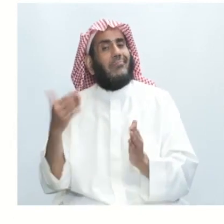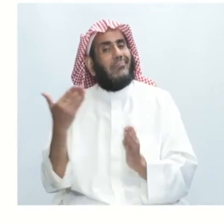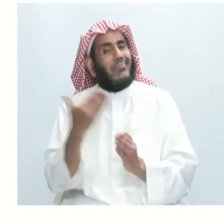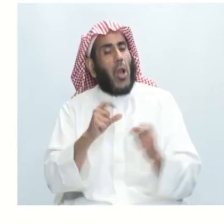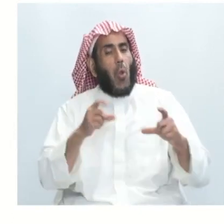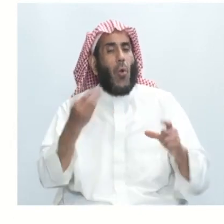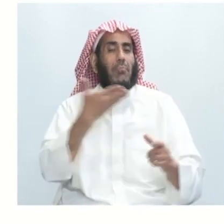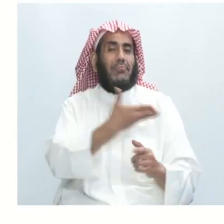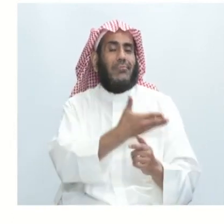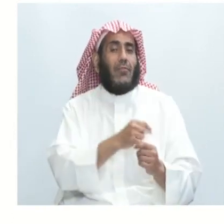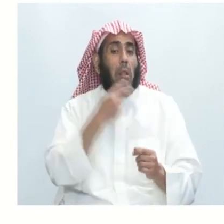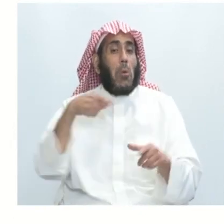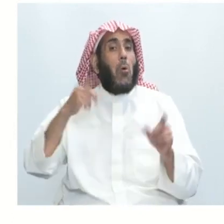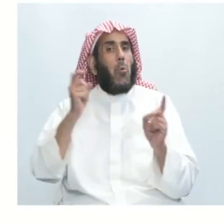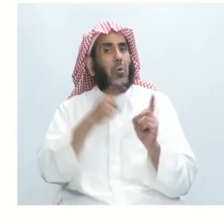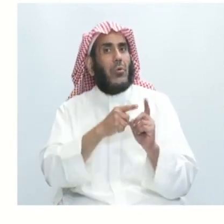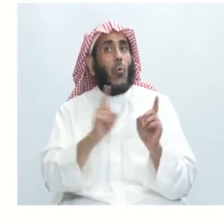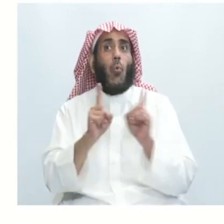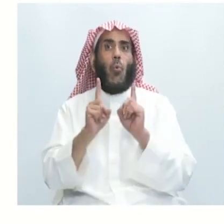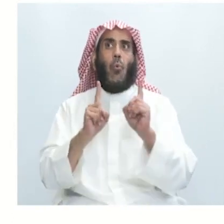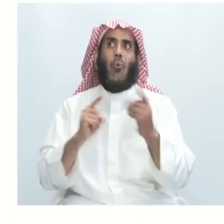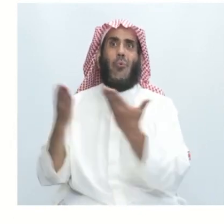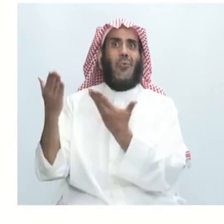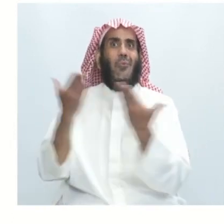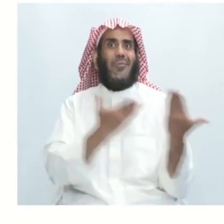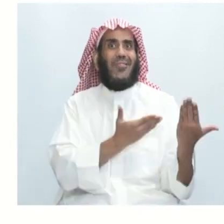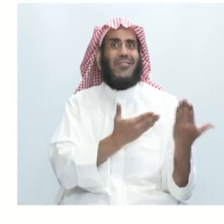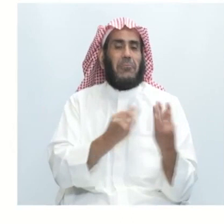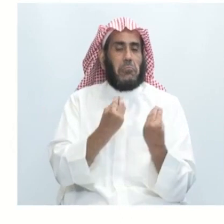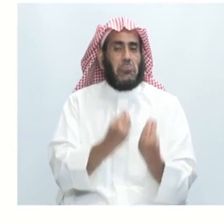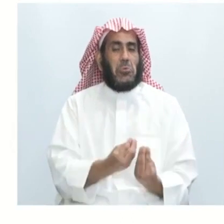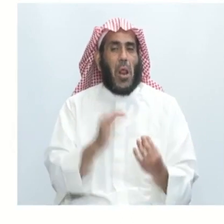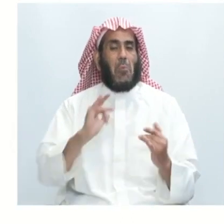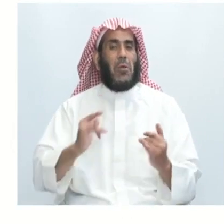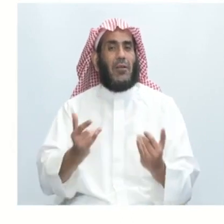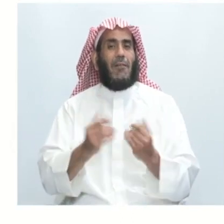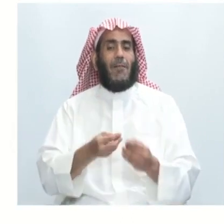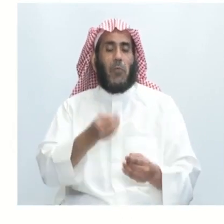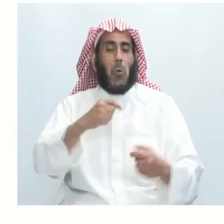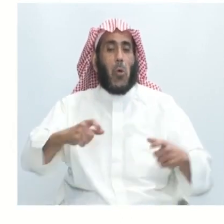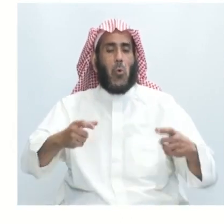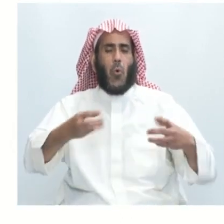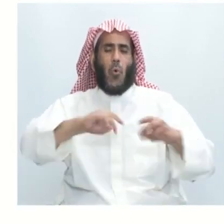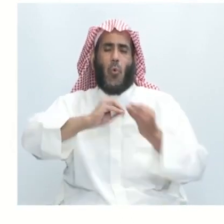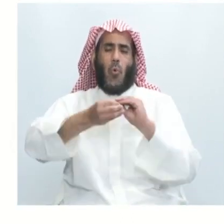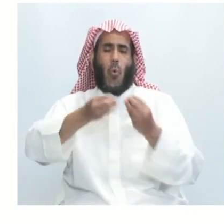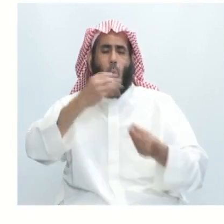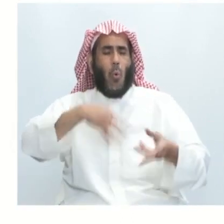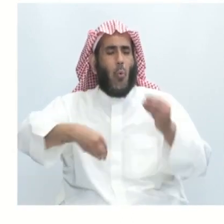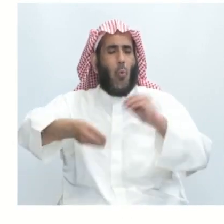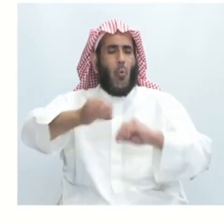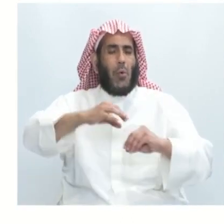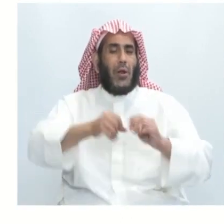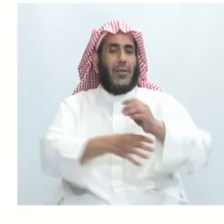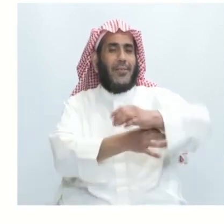الوليمه فلما وصل استقبله القوم بالترحاب وجلس الى المائده فملئ صحنه بالوان الطعام ثم